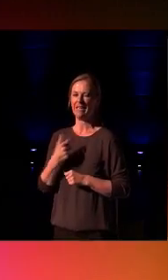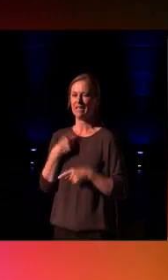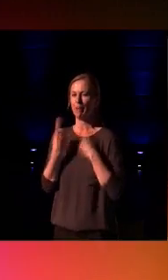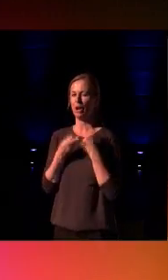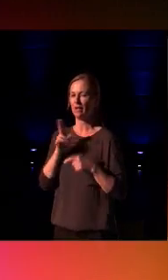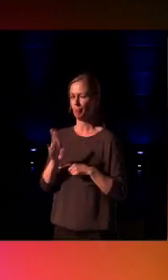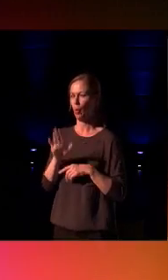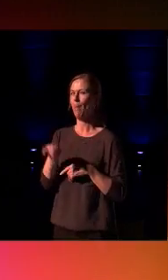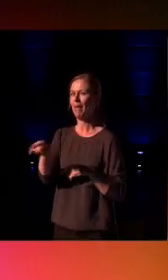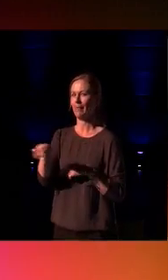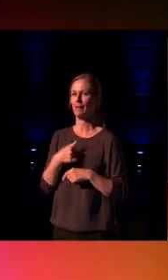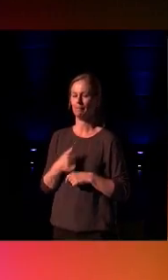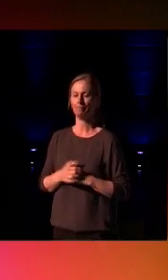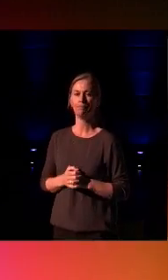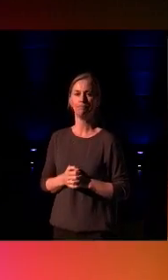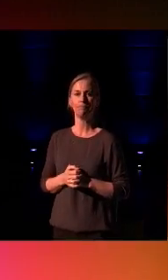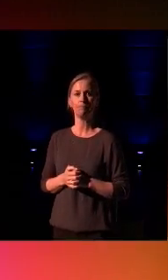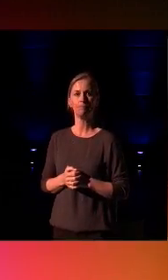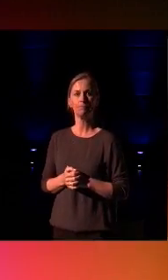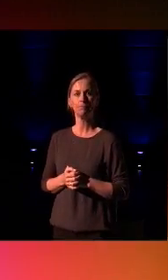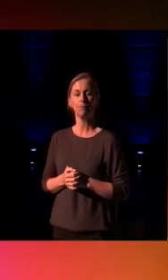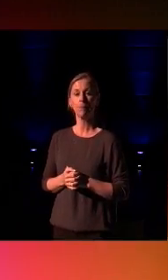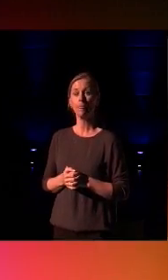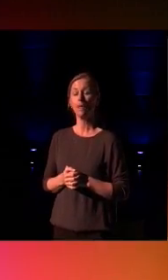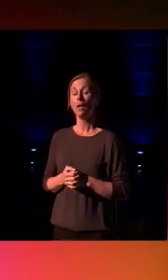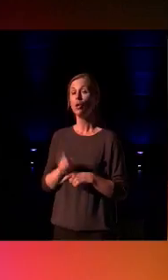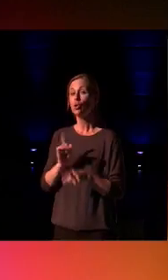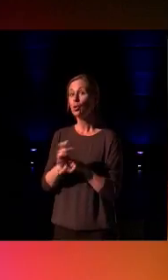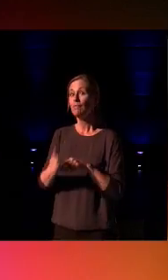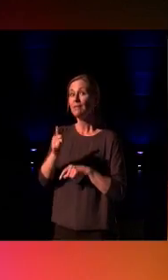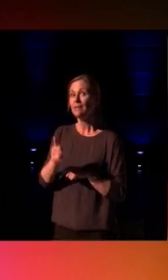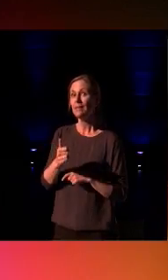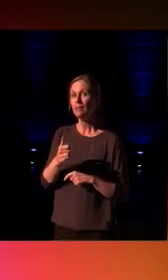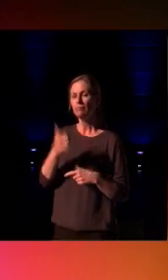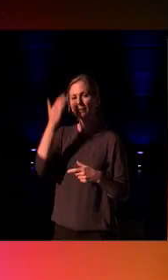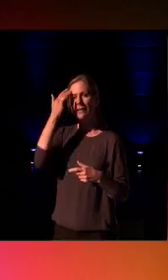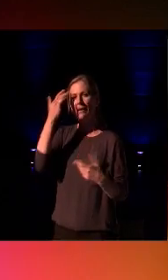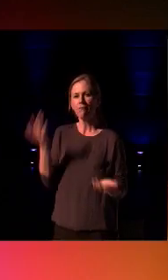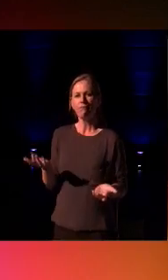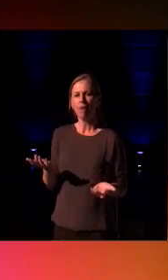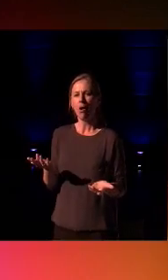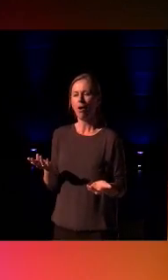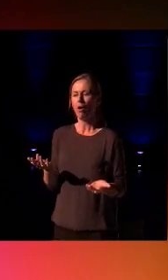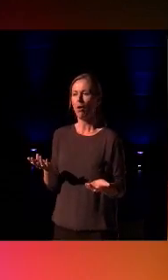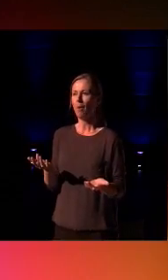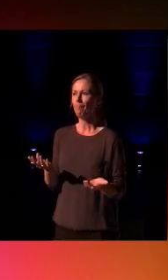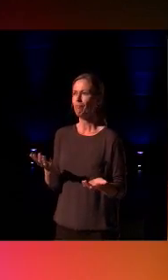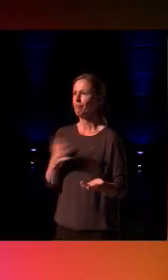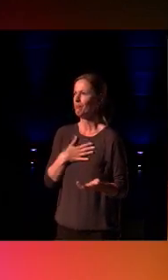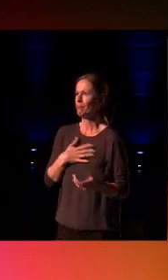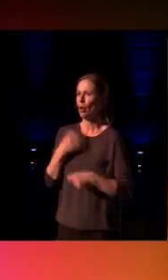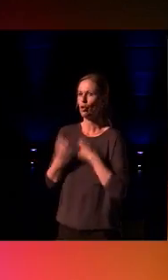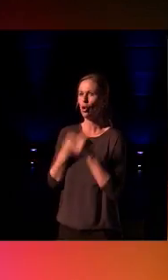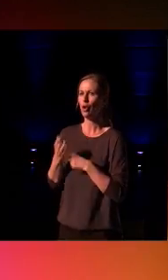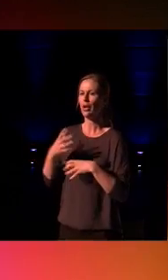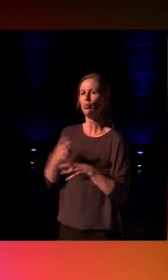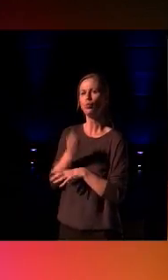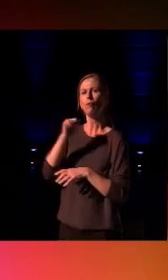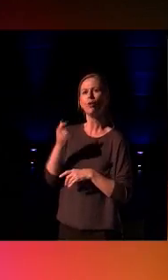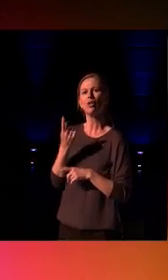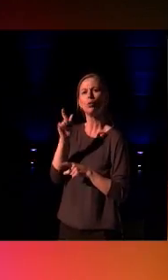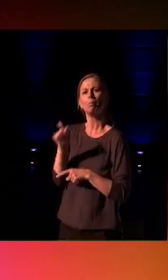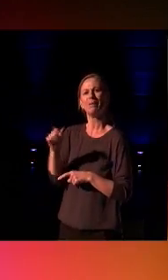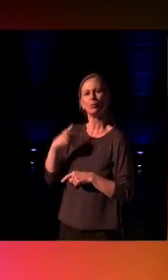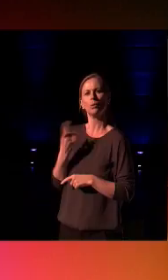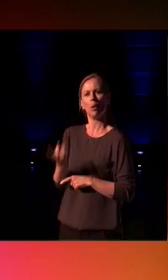snakke om. Og da må vi også tenke, hva vil vi gjøre for en sånn dame? Hva på en